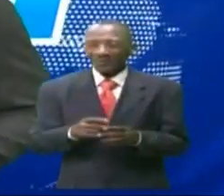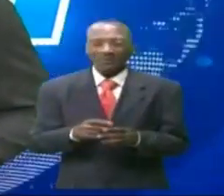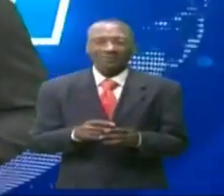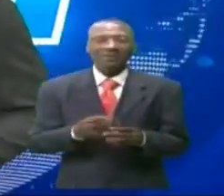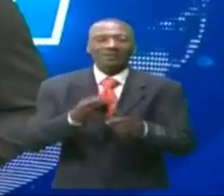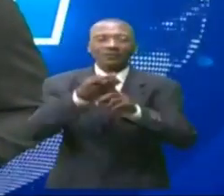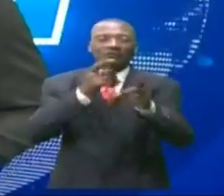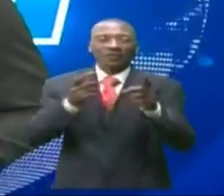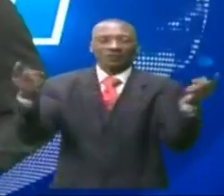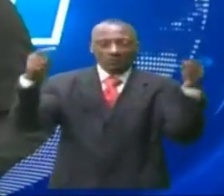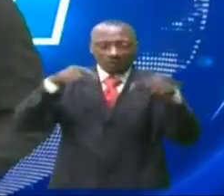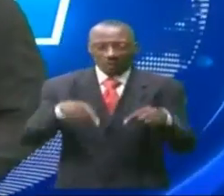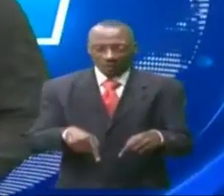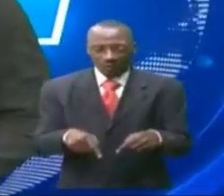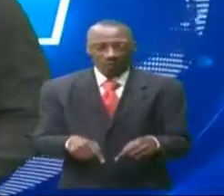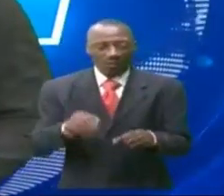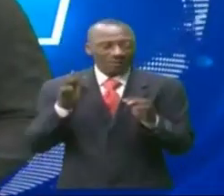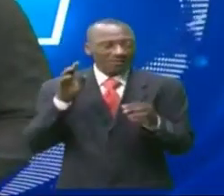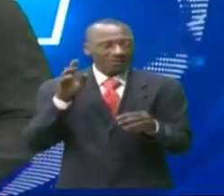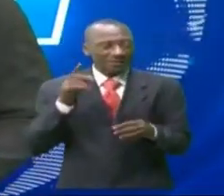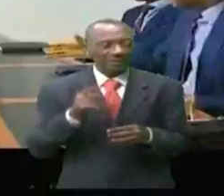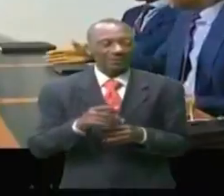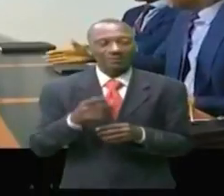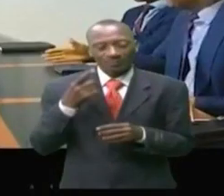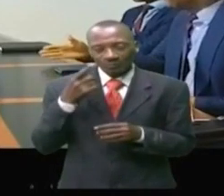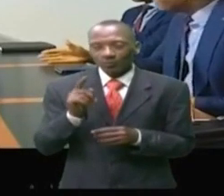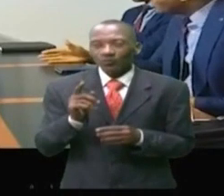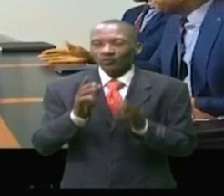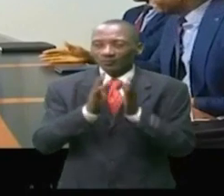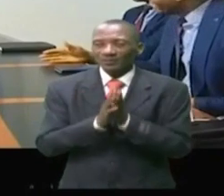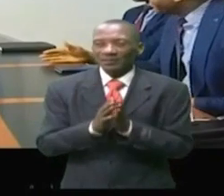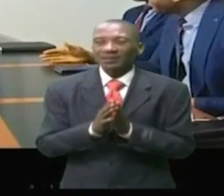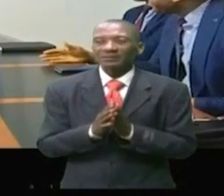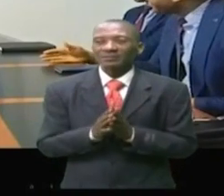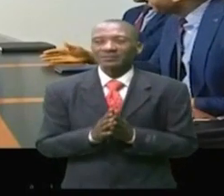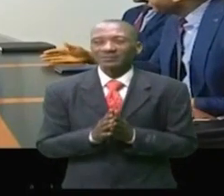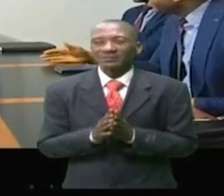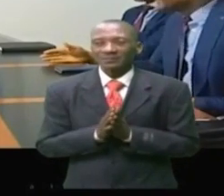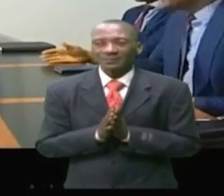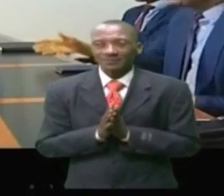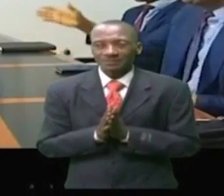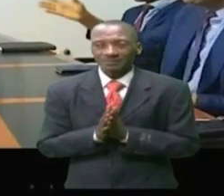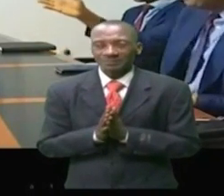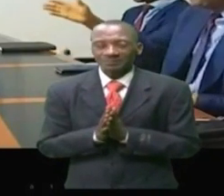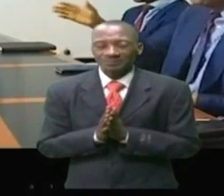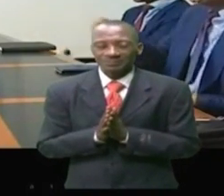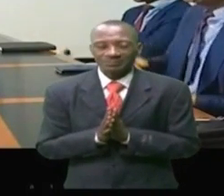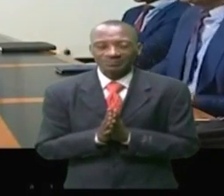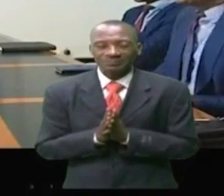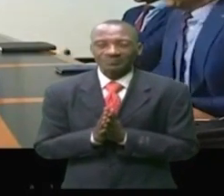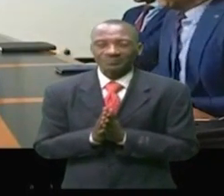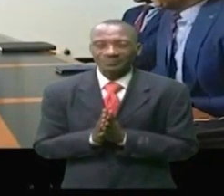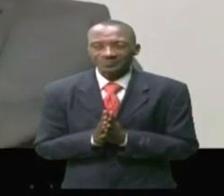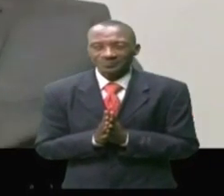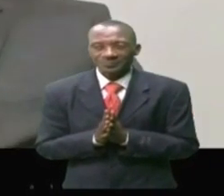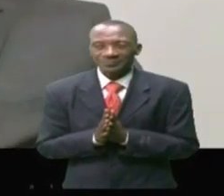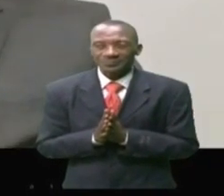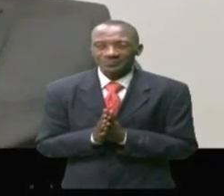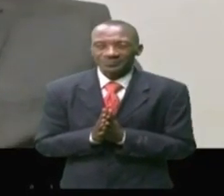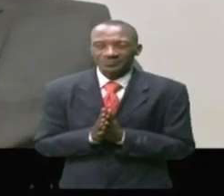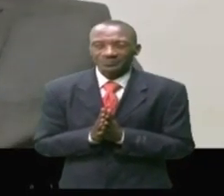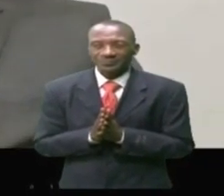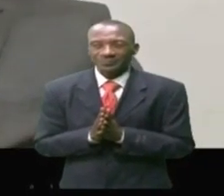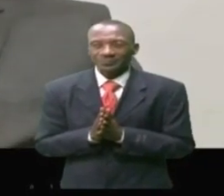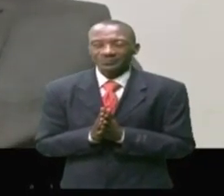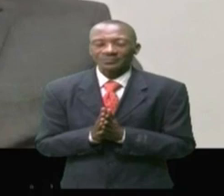rencontre dans ces reportages de Cédric Kenina. Gilbert Naya, ambassadeur de la RDC en Côte d'Ivoire, veille